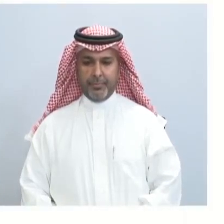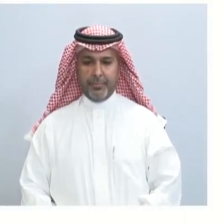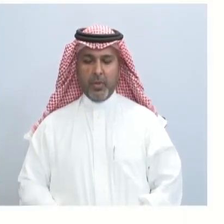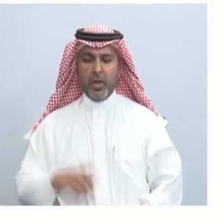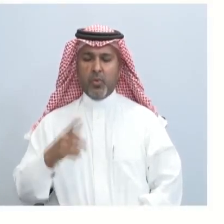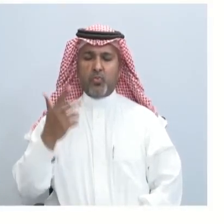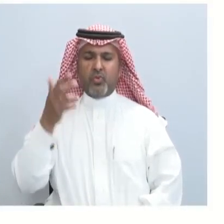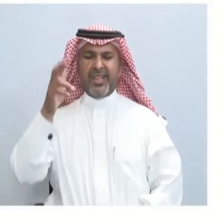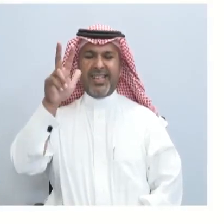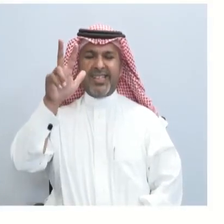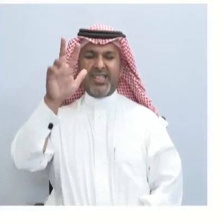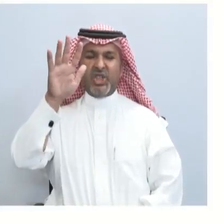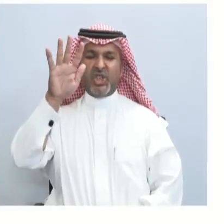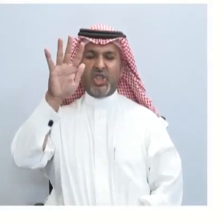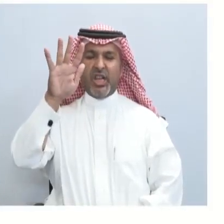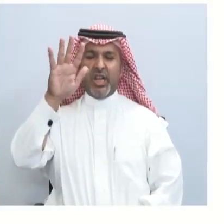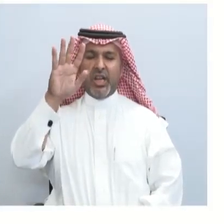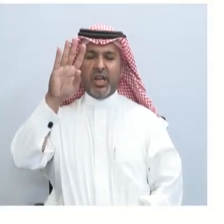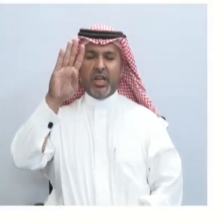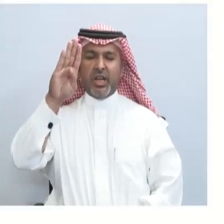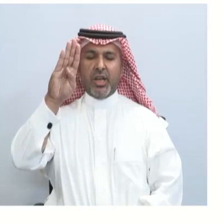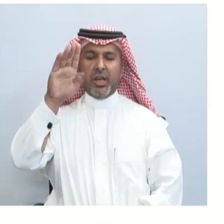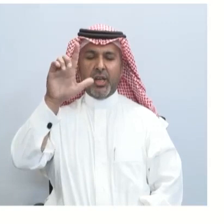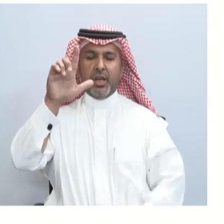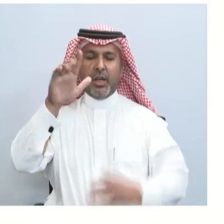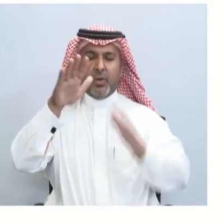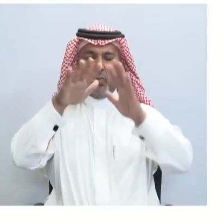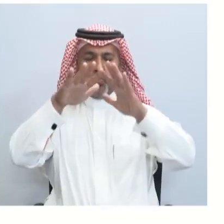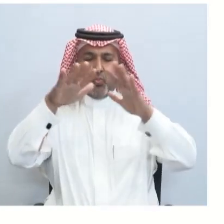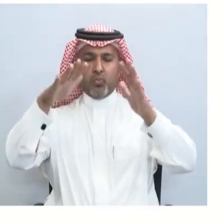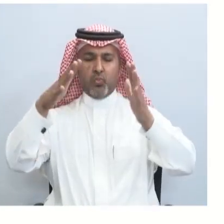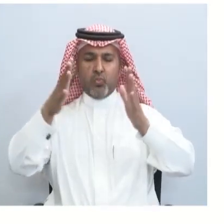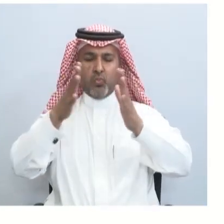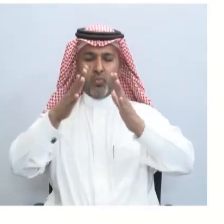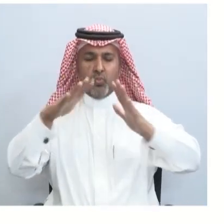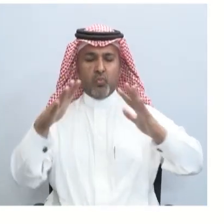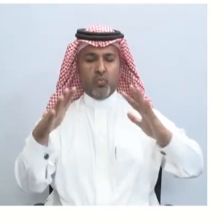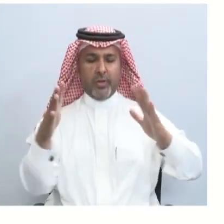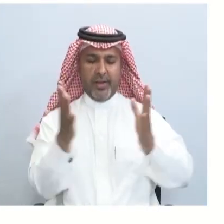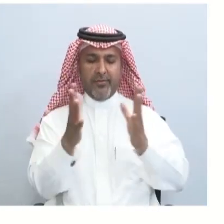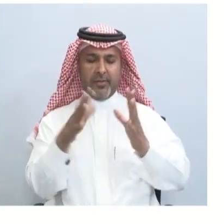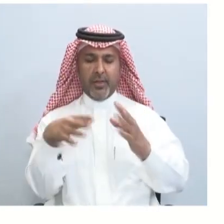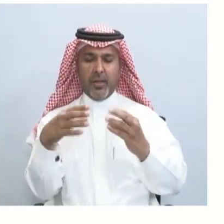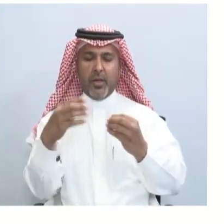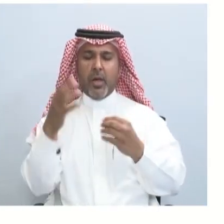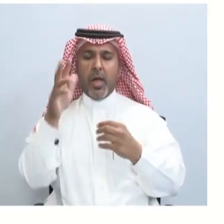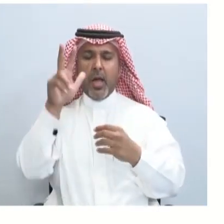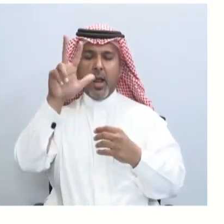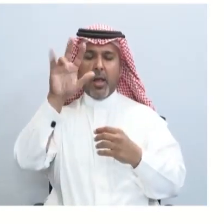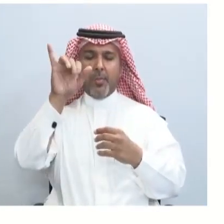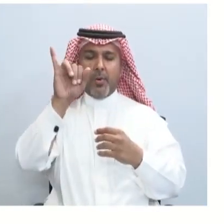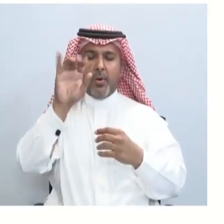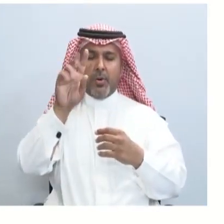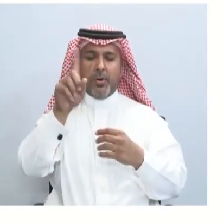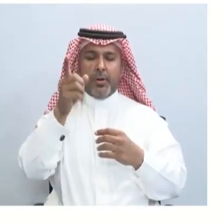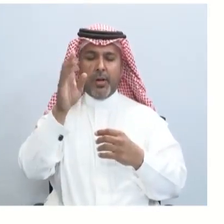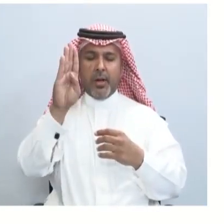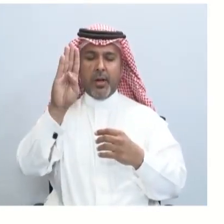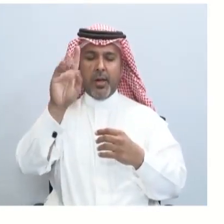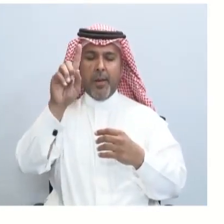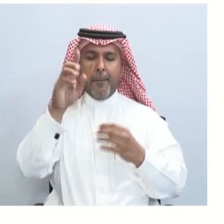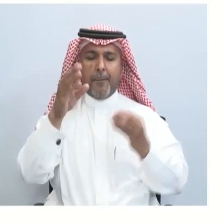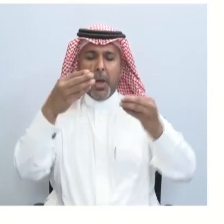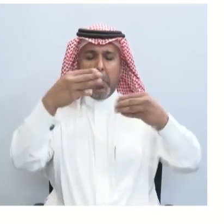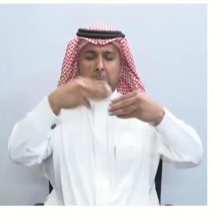الشكل المركب هو شكل مكون من مثلثات واشكال رباعيه وانصاف دوائر واشكال اخرى